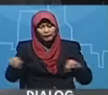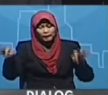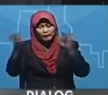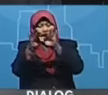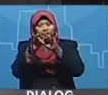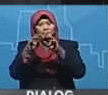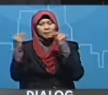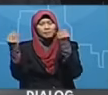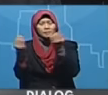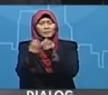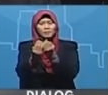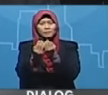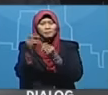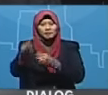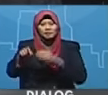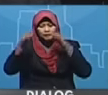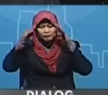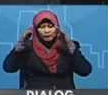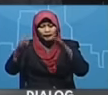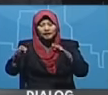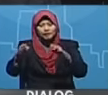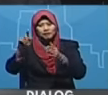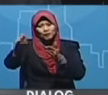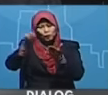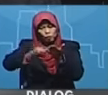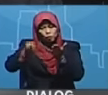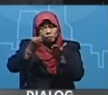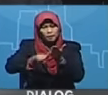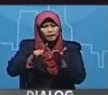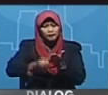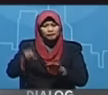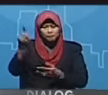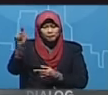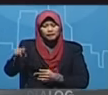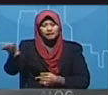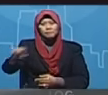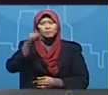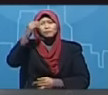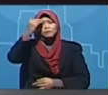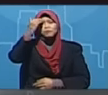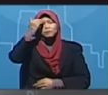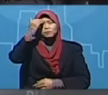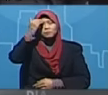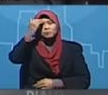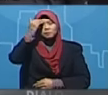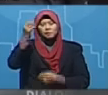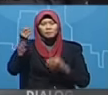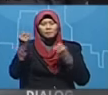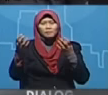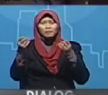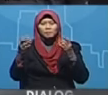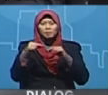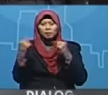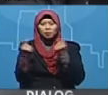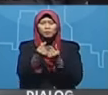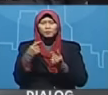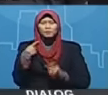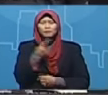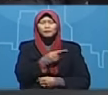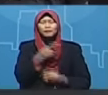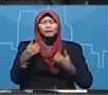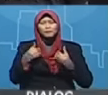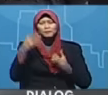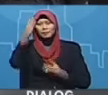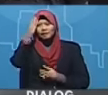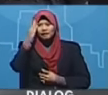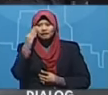tu kena prihatin, kena buat semakan, kena ambil tahu. Dan ramai di kalangan kita yang telah berpengalaman